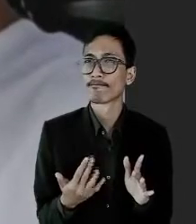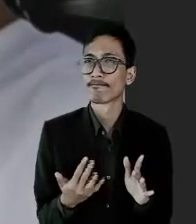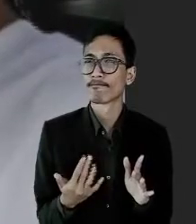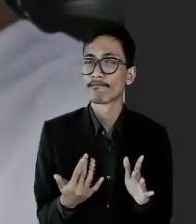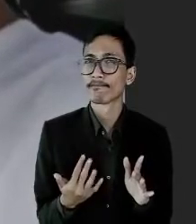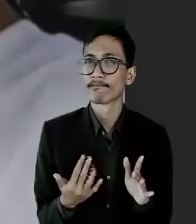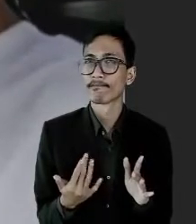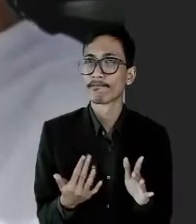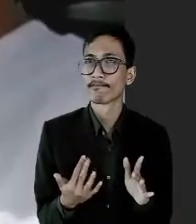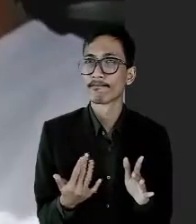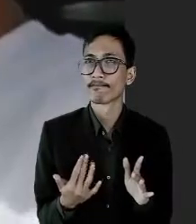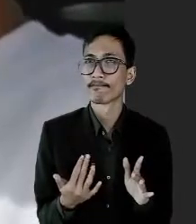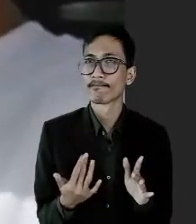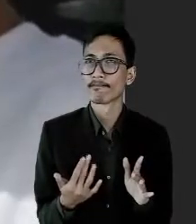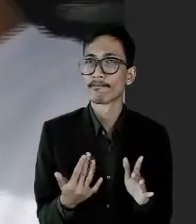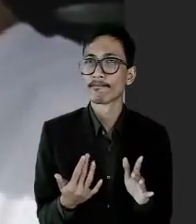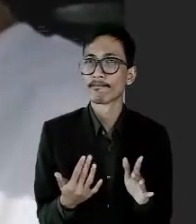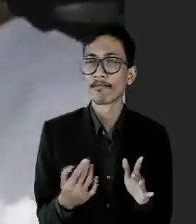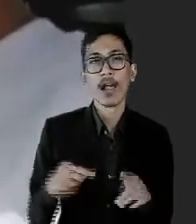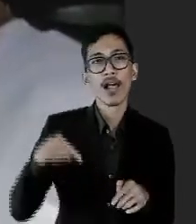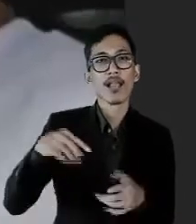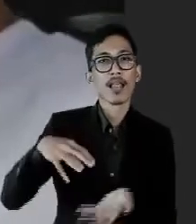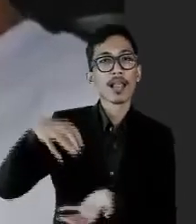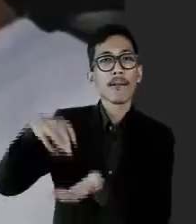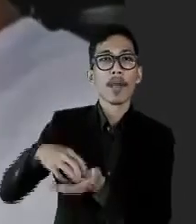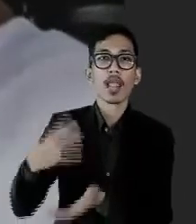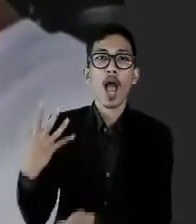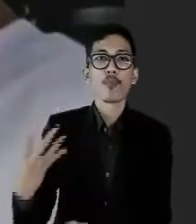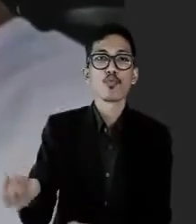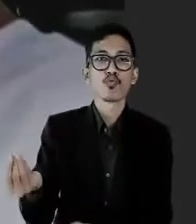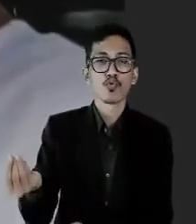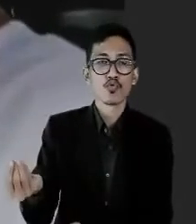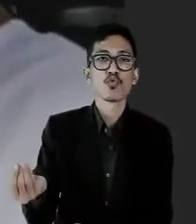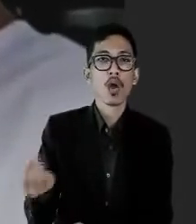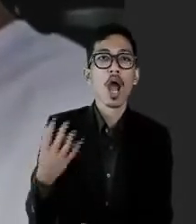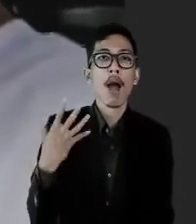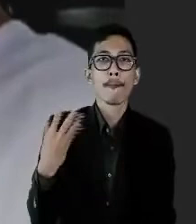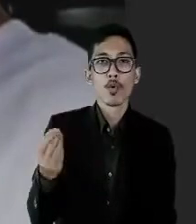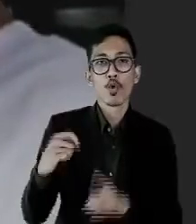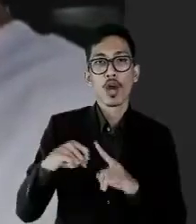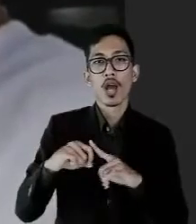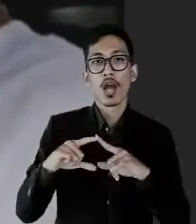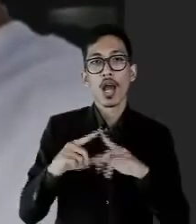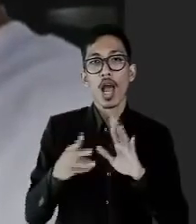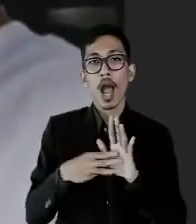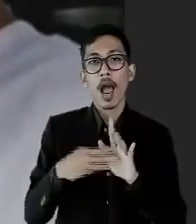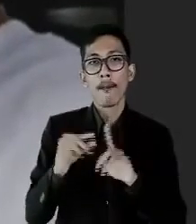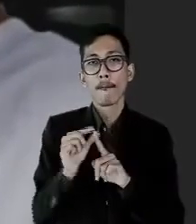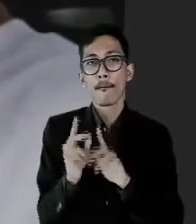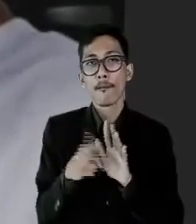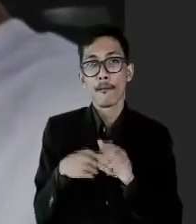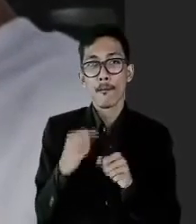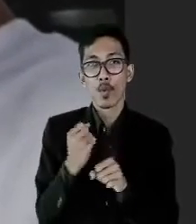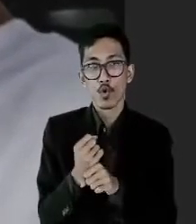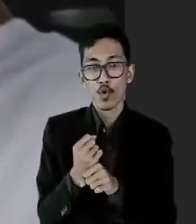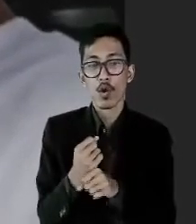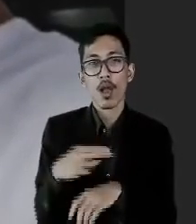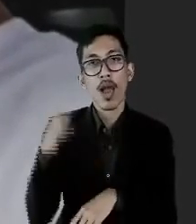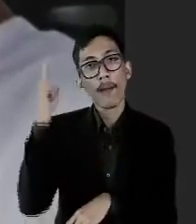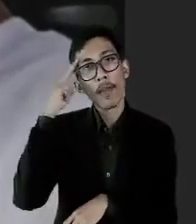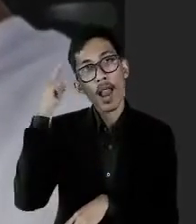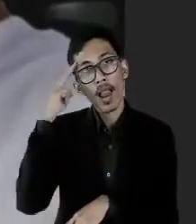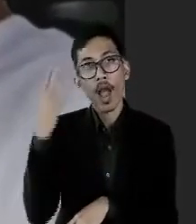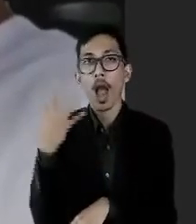Mas. Iya di perkampungan, kalau perkampungan sih kita sudah kasih langsung di apa, kepala-kepala